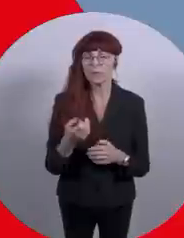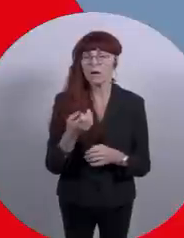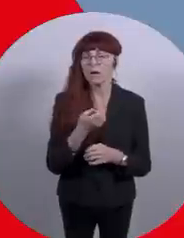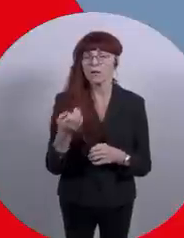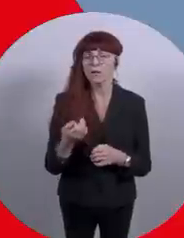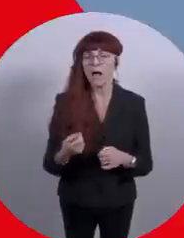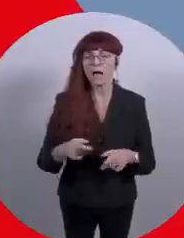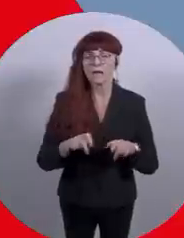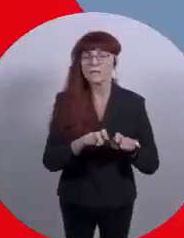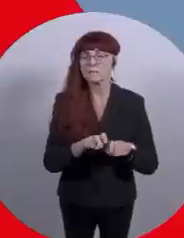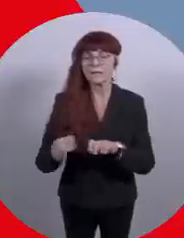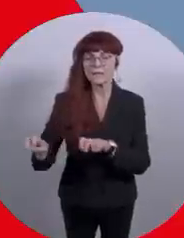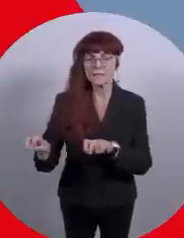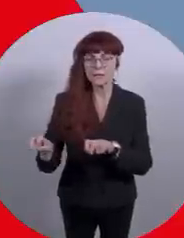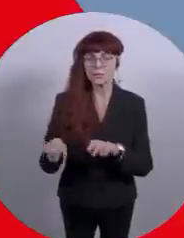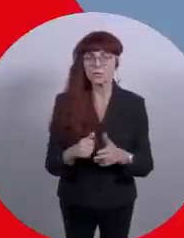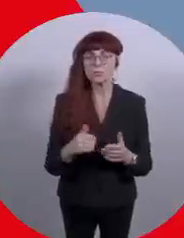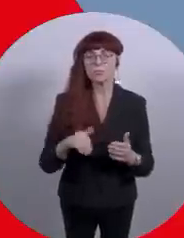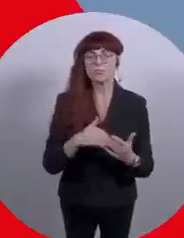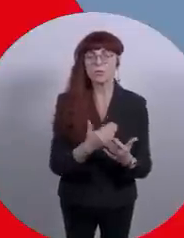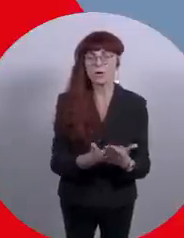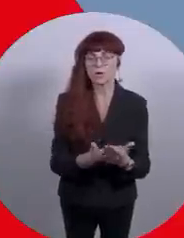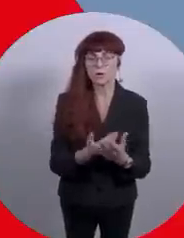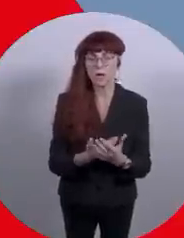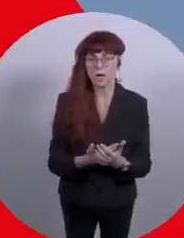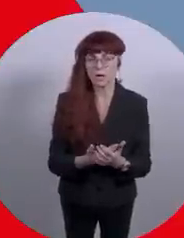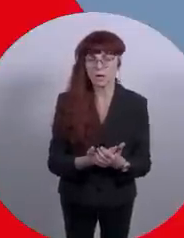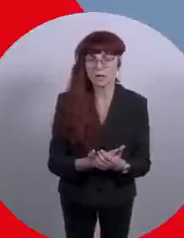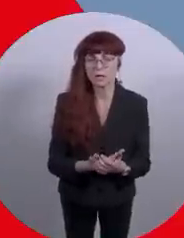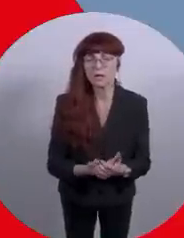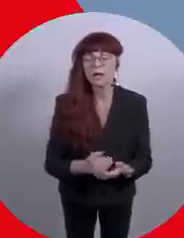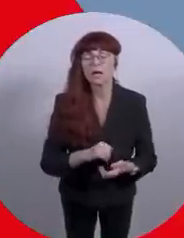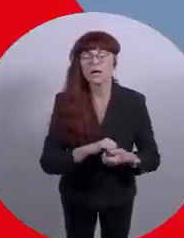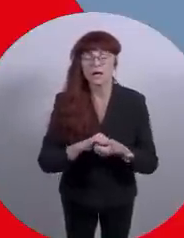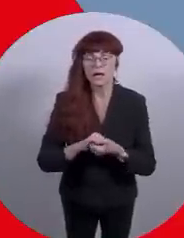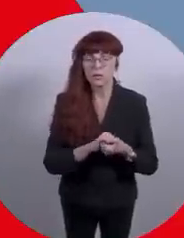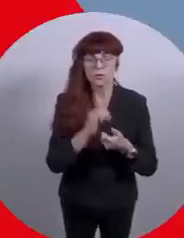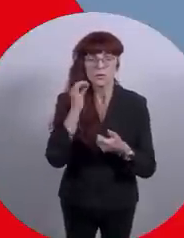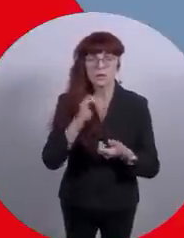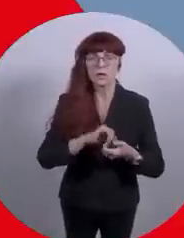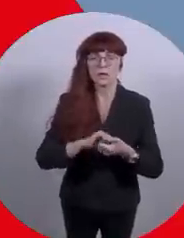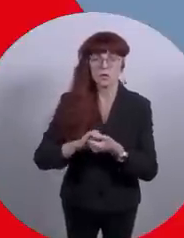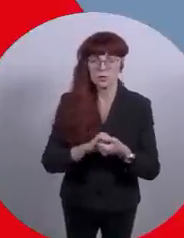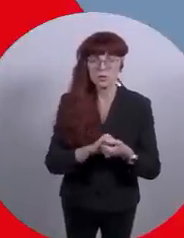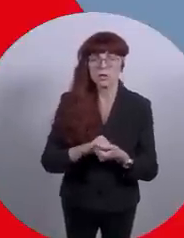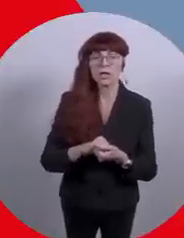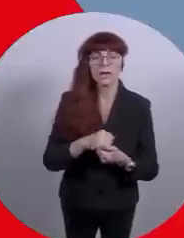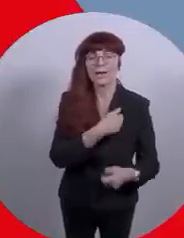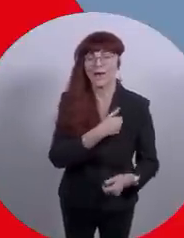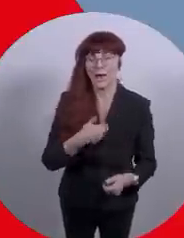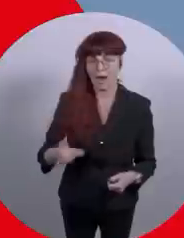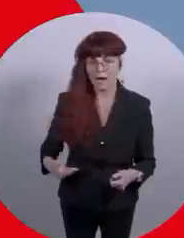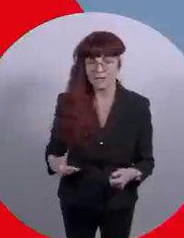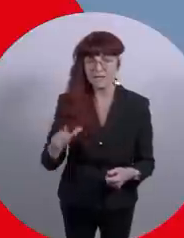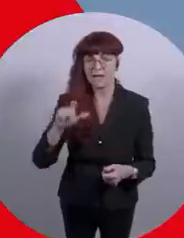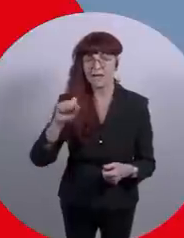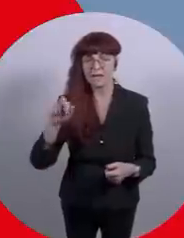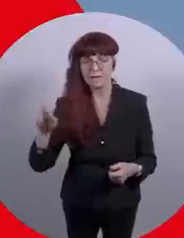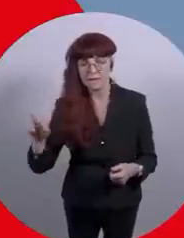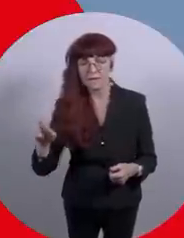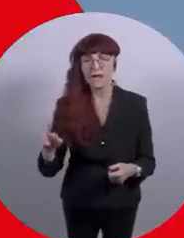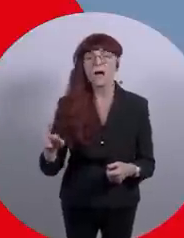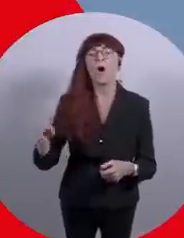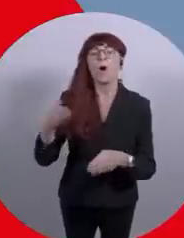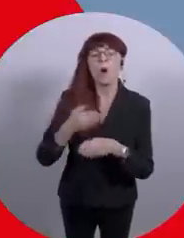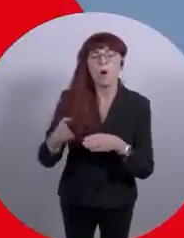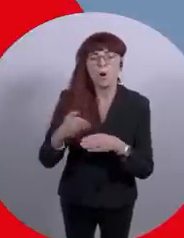Präsidium sind vorgeschlagen die Genossinnen und Genossen PETER KAISER Michael Lindner Eva-maria